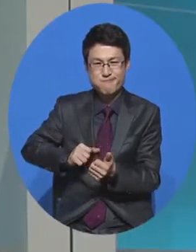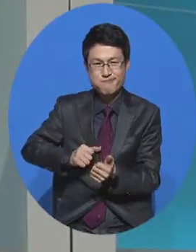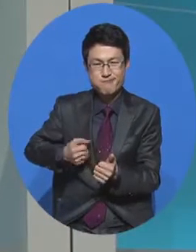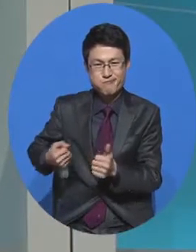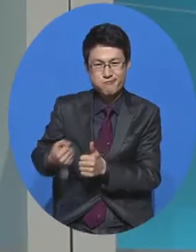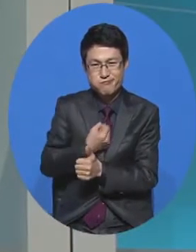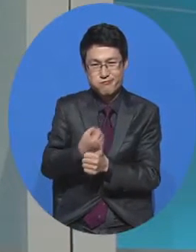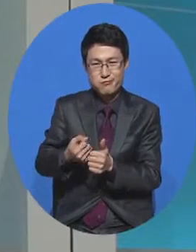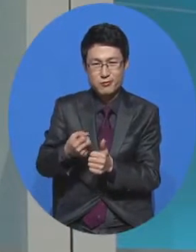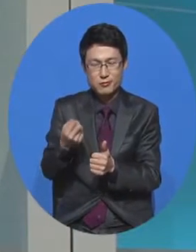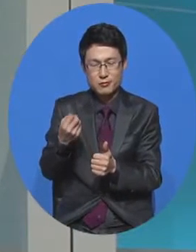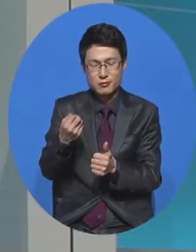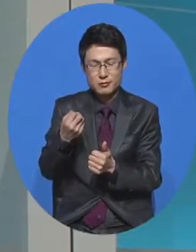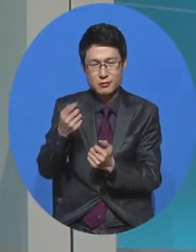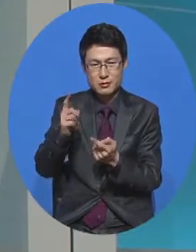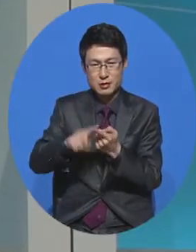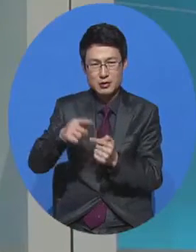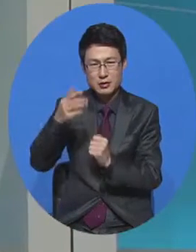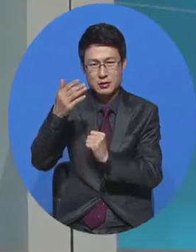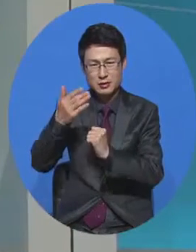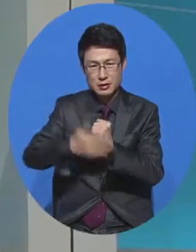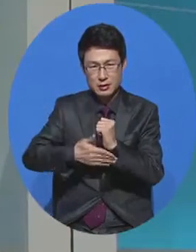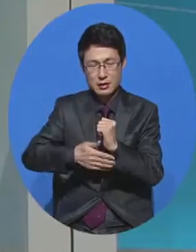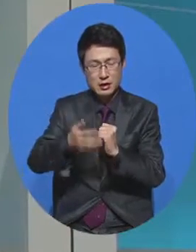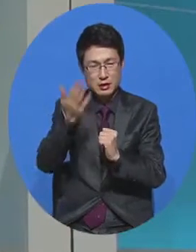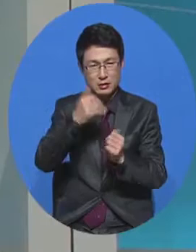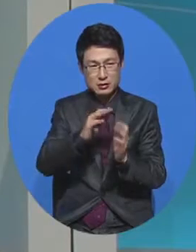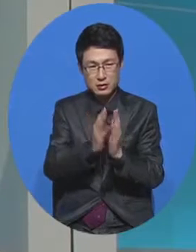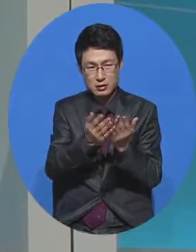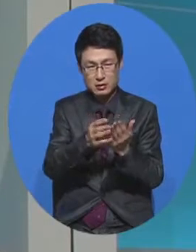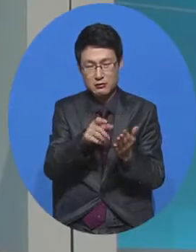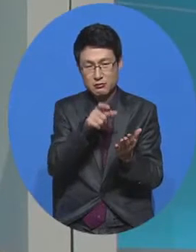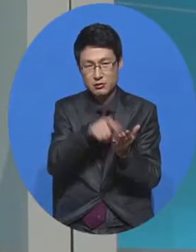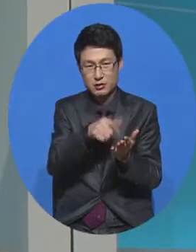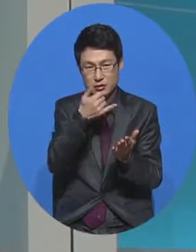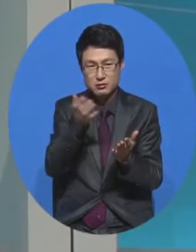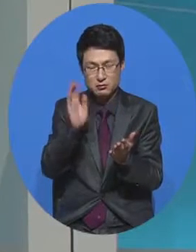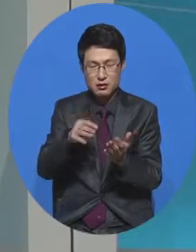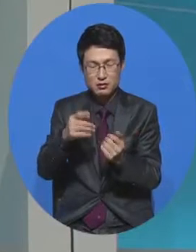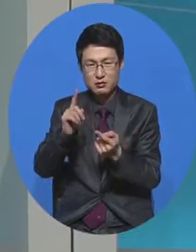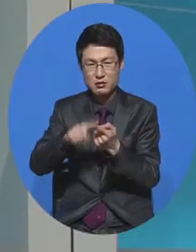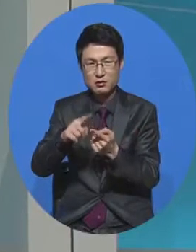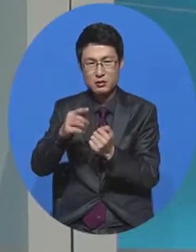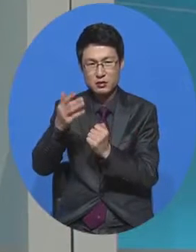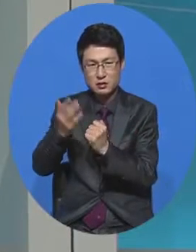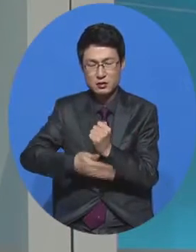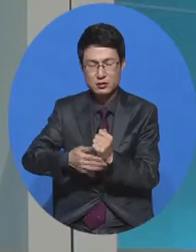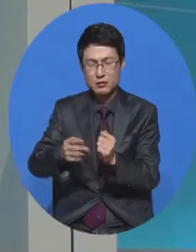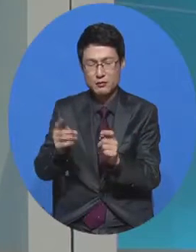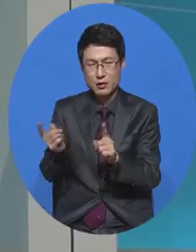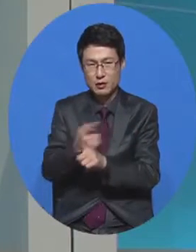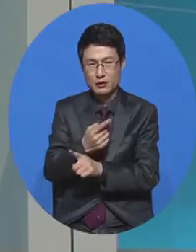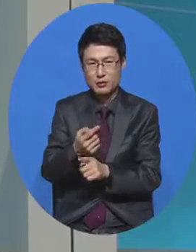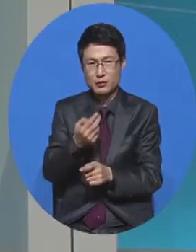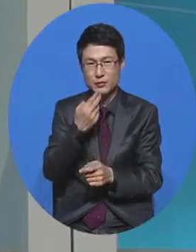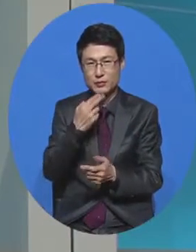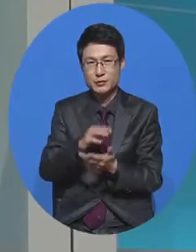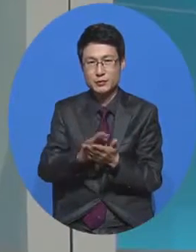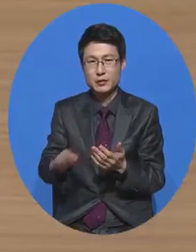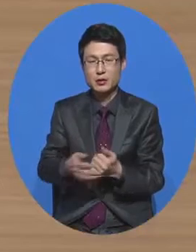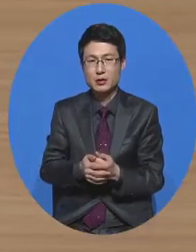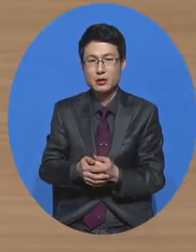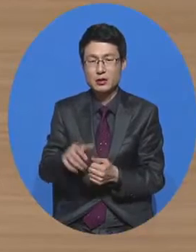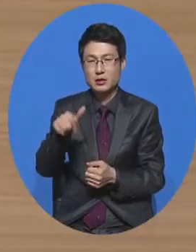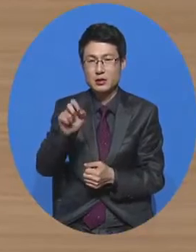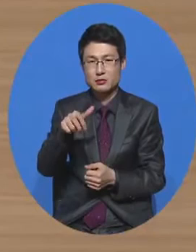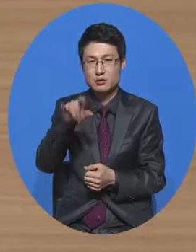뭐 요 사진 분들이 기존에 한잠 종교 것은 실려 있는데 이런 사진들도 파 변경 되어 있더라구요 4 4 우리 김지욱